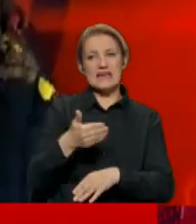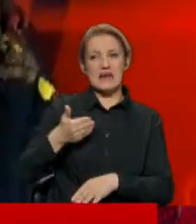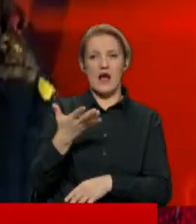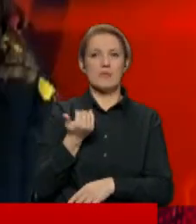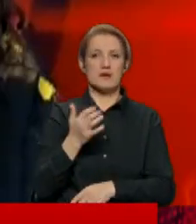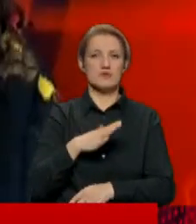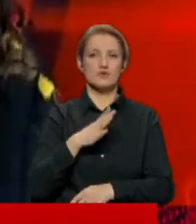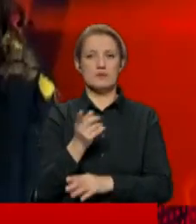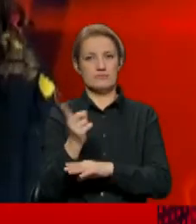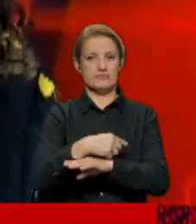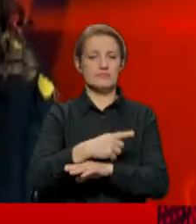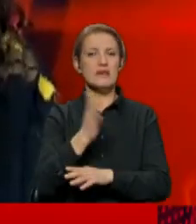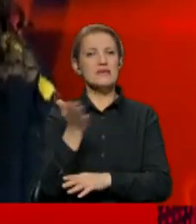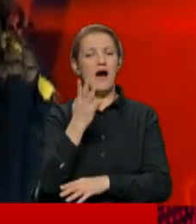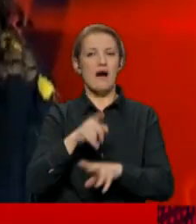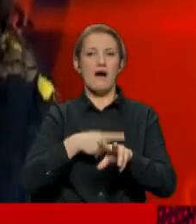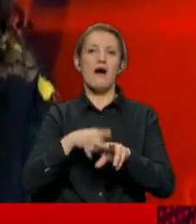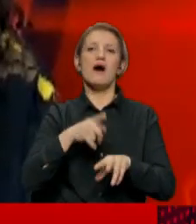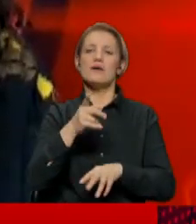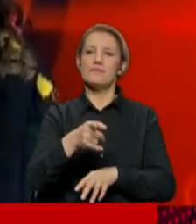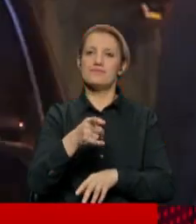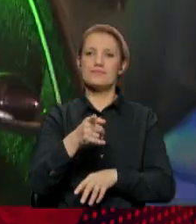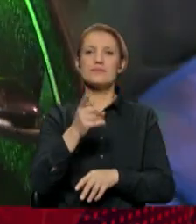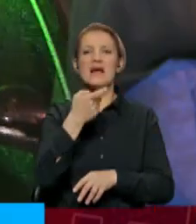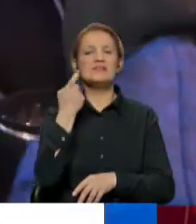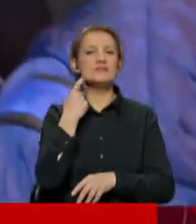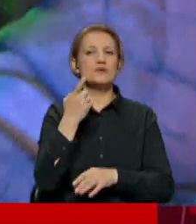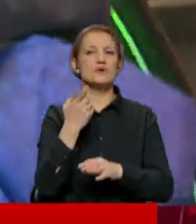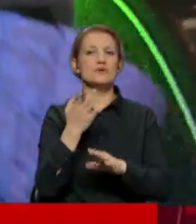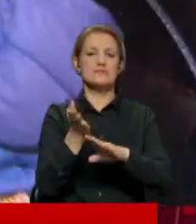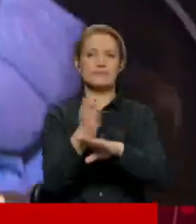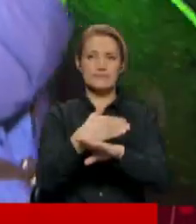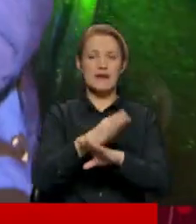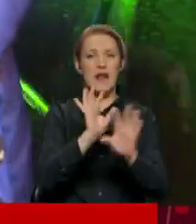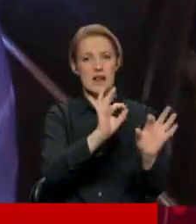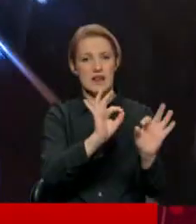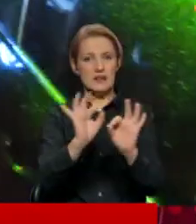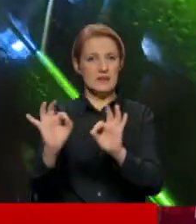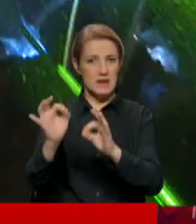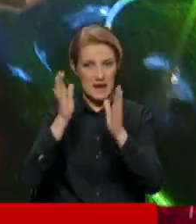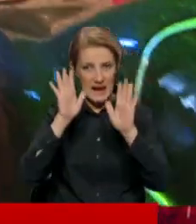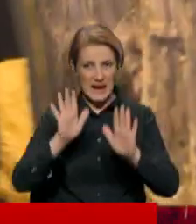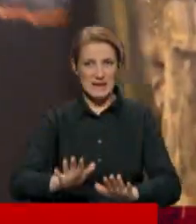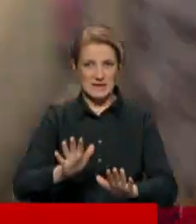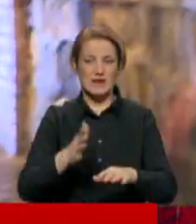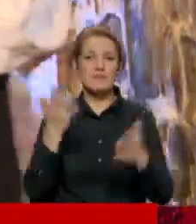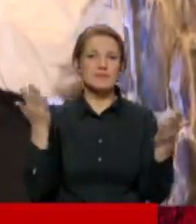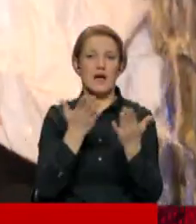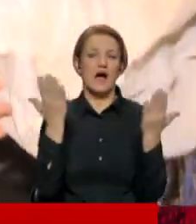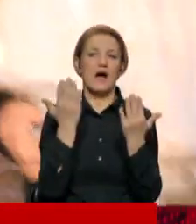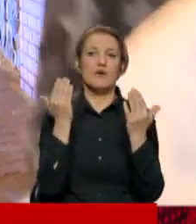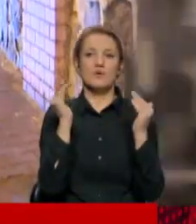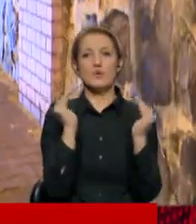istiyor. Ya eski uygulamaya geri dönülmesi lazım ya da eğer sabit saatte ısrar edilecekse daha uygun